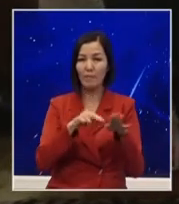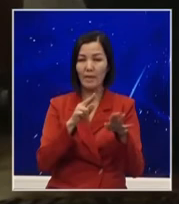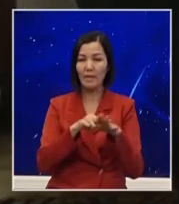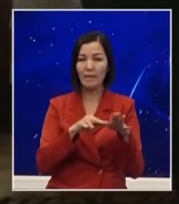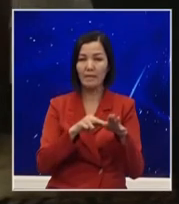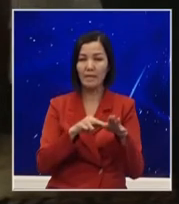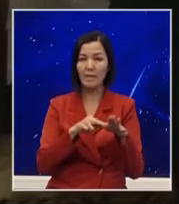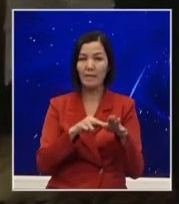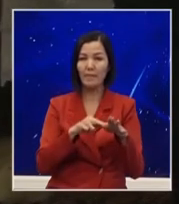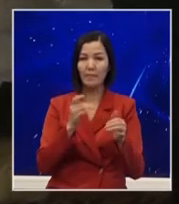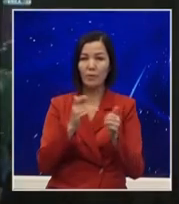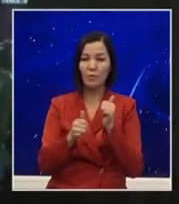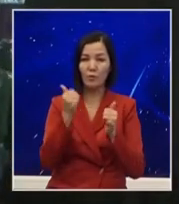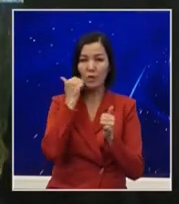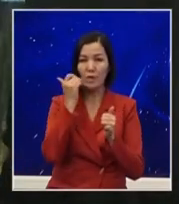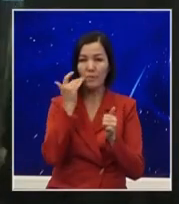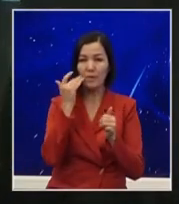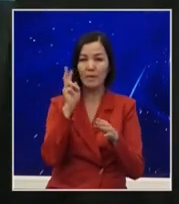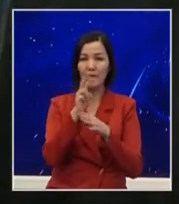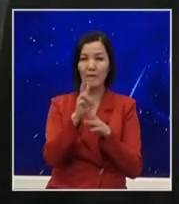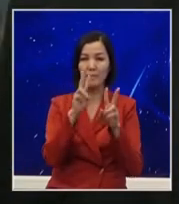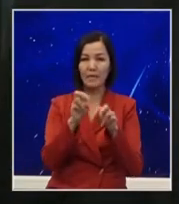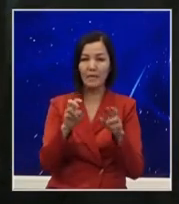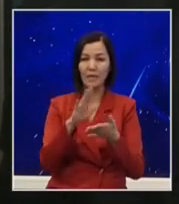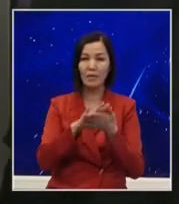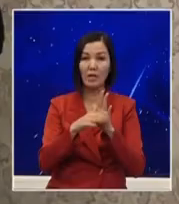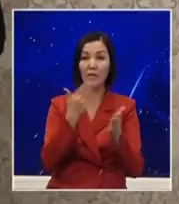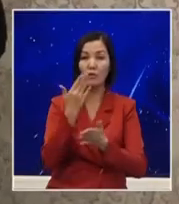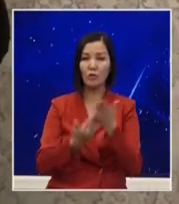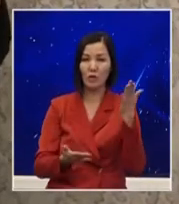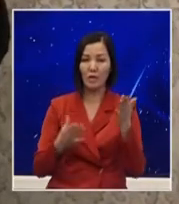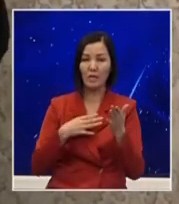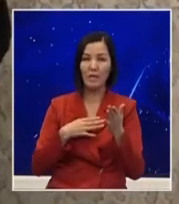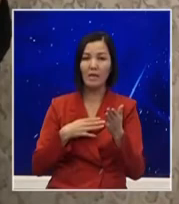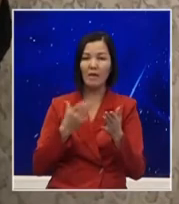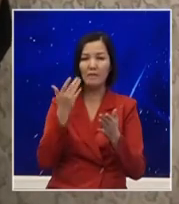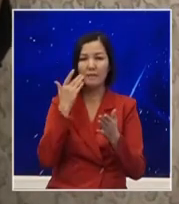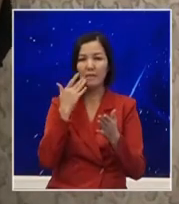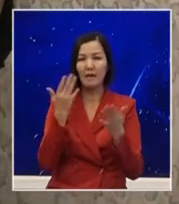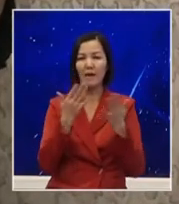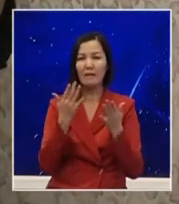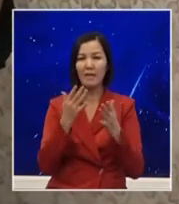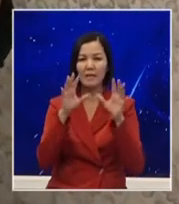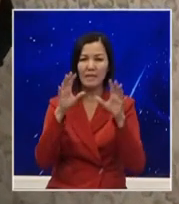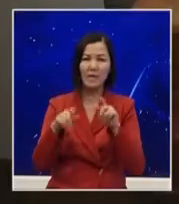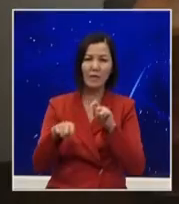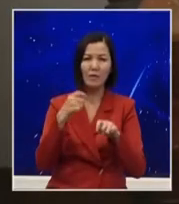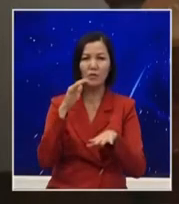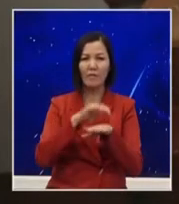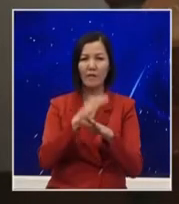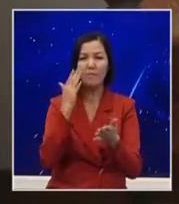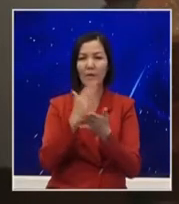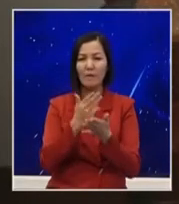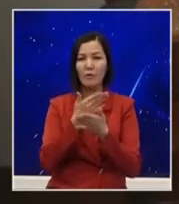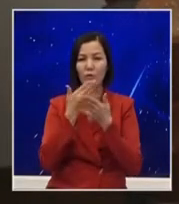полиция инспекторлары үнемі келіп тексеріп, балалардың жағдайын біліп отырады. Әрі олардың қандай да бір заң бұзушылыққа